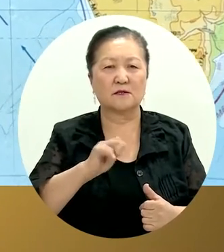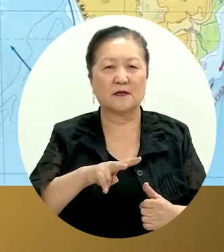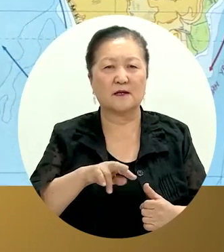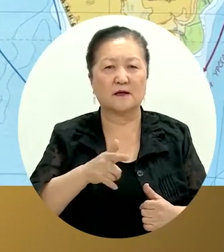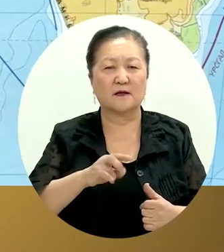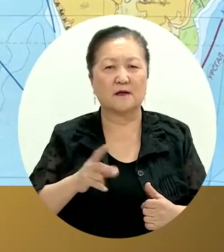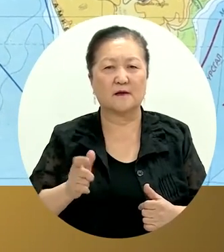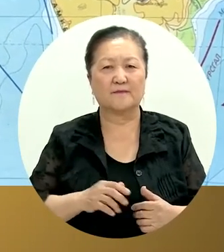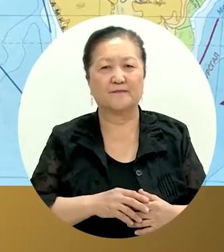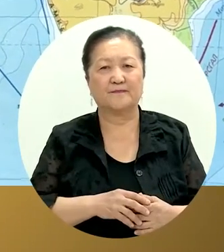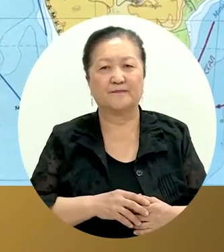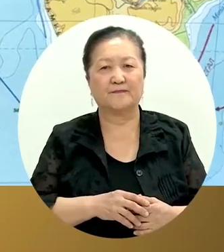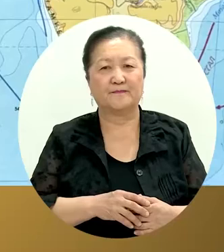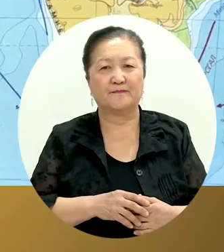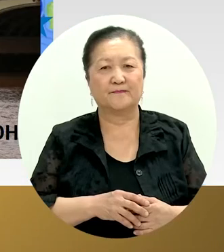Тэгэхээр мөн бидний